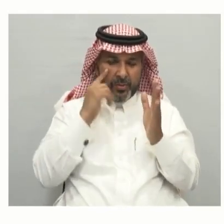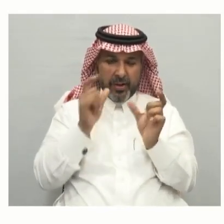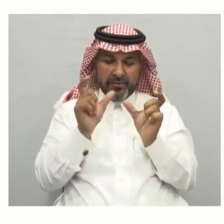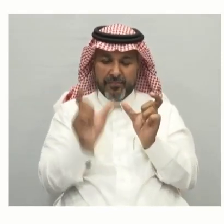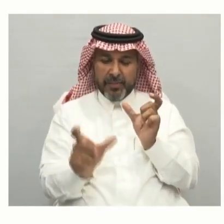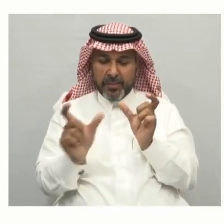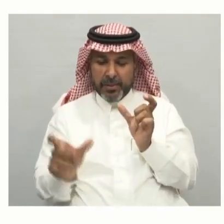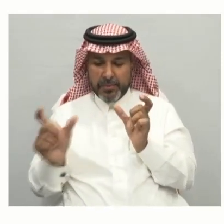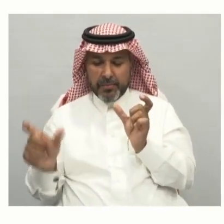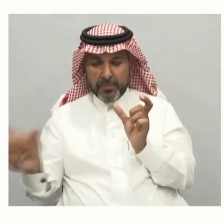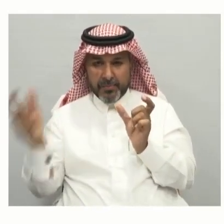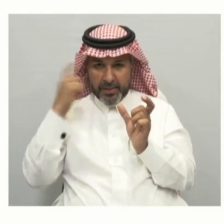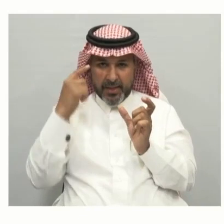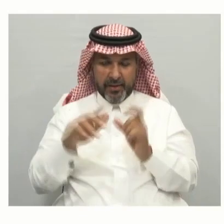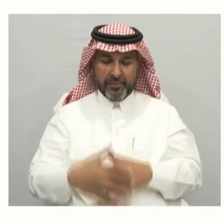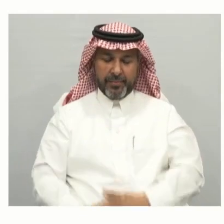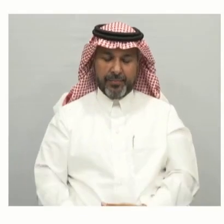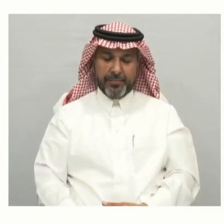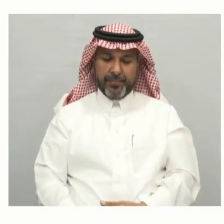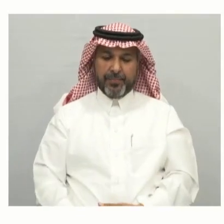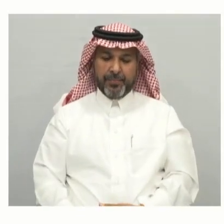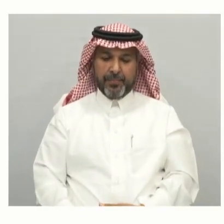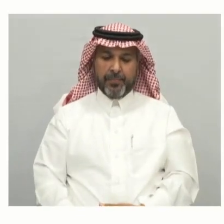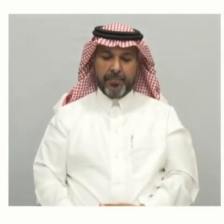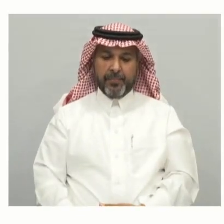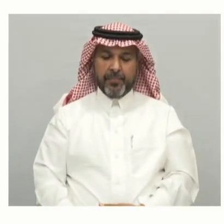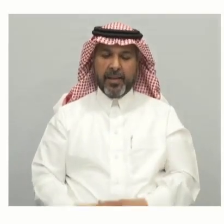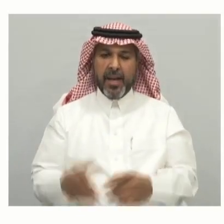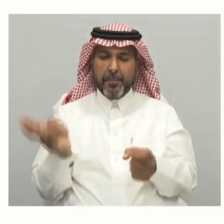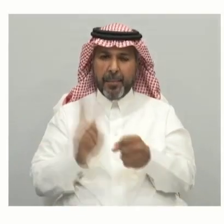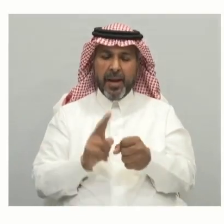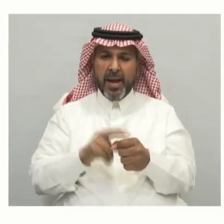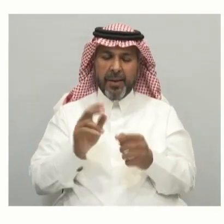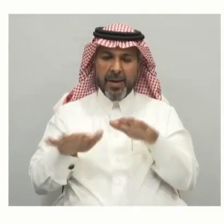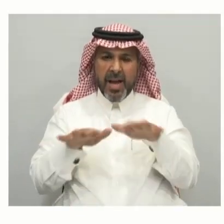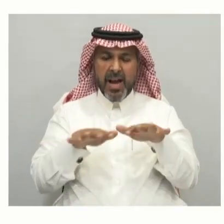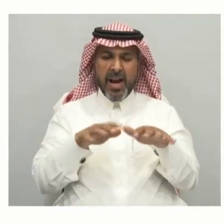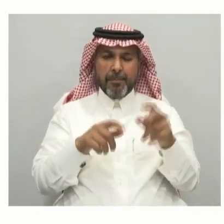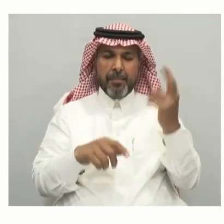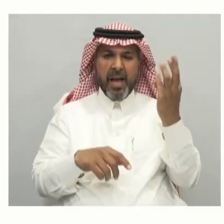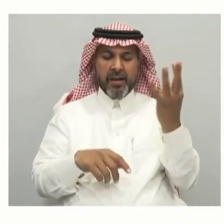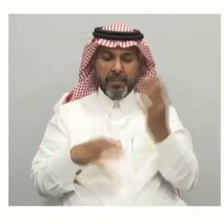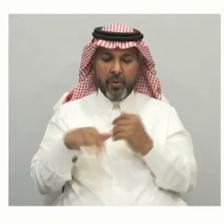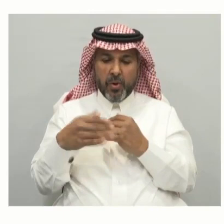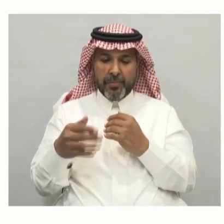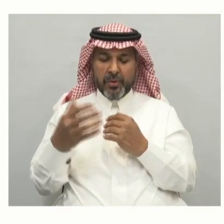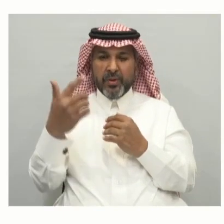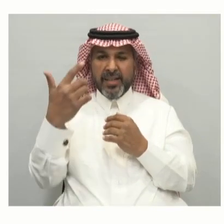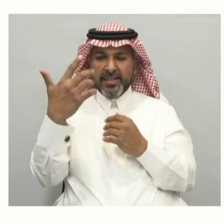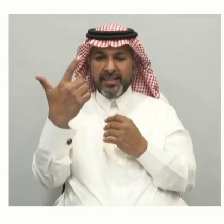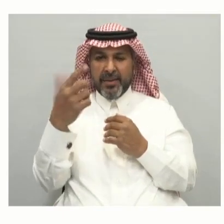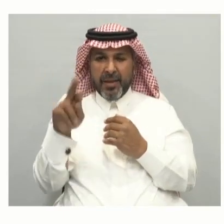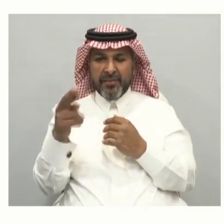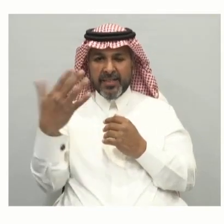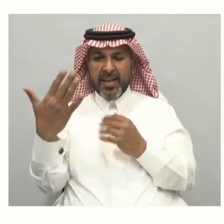لدينا هنا القوه من سبعه الى سبعه واربعه من عشره التكرارات اربعه ولدينا هنا من سبعه ونصف الى سبعه